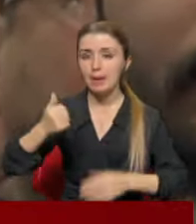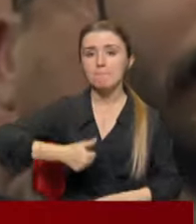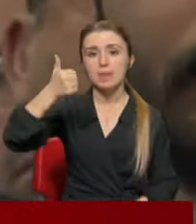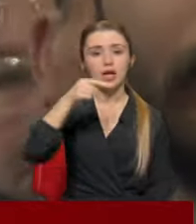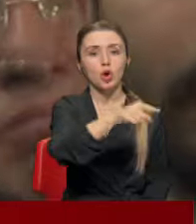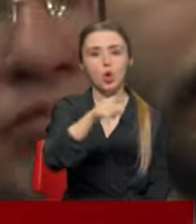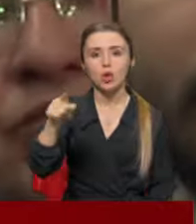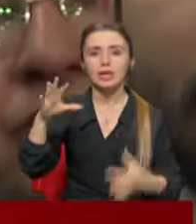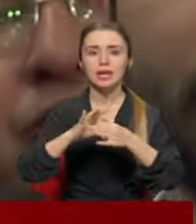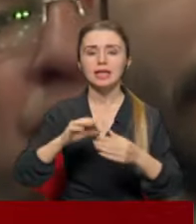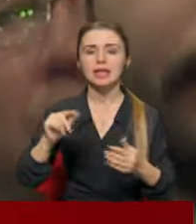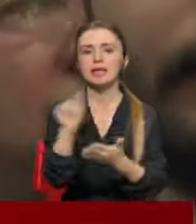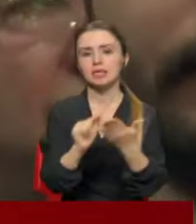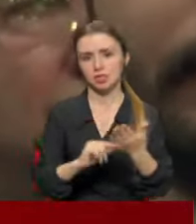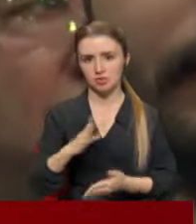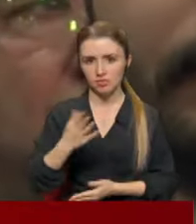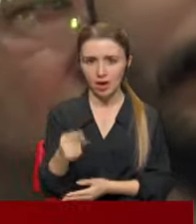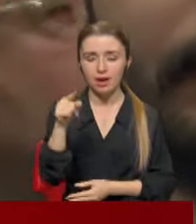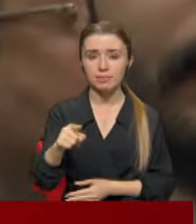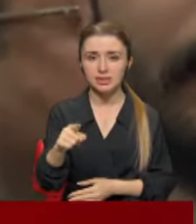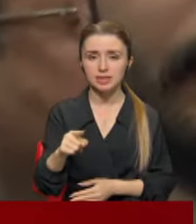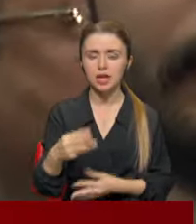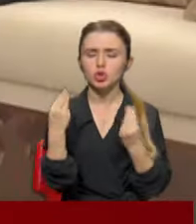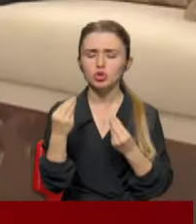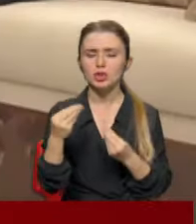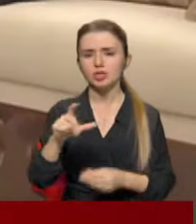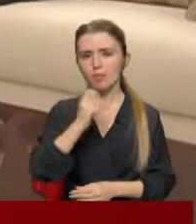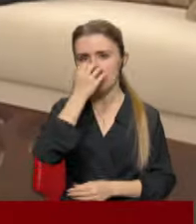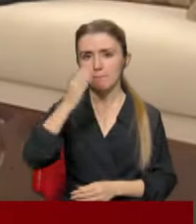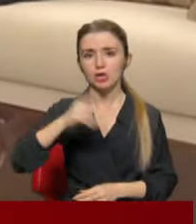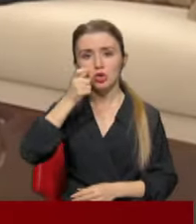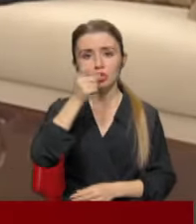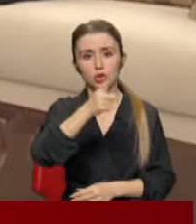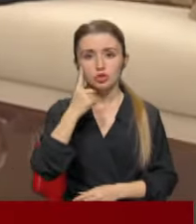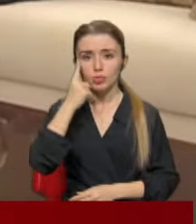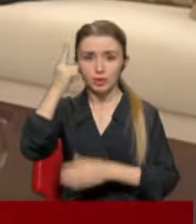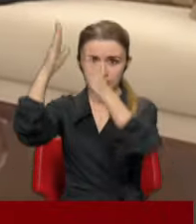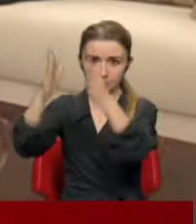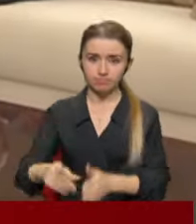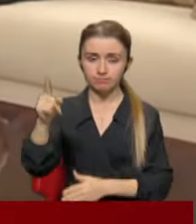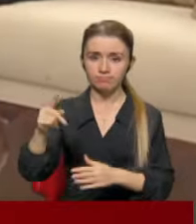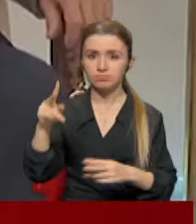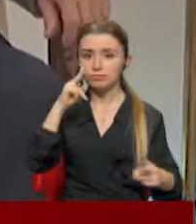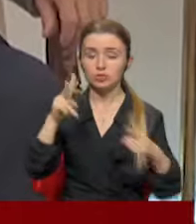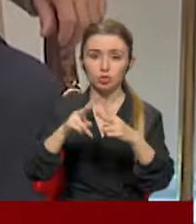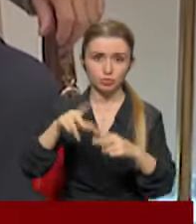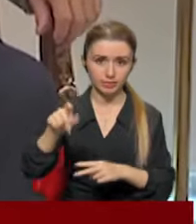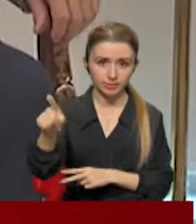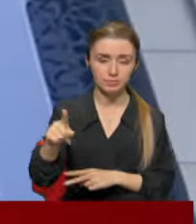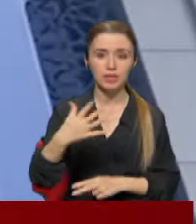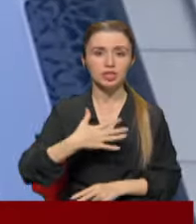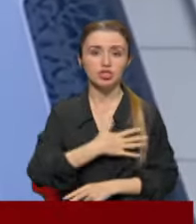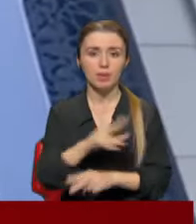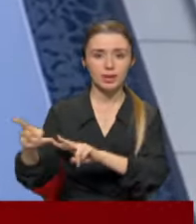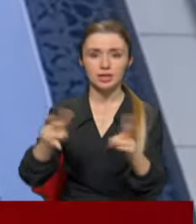Bakanlıklarla ilgili yazılarımız var. Biz de olumlu sonuç bekliyoruz. Özgür Özel'in Cumhurbaşkanı Erdoğan'la yaptığı kritik buluşmada